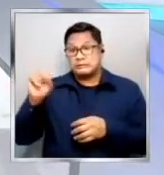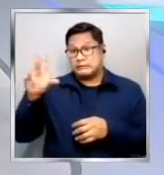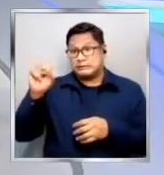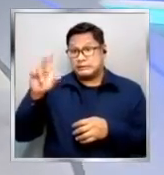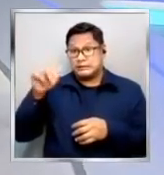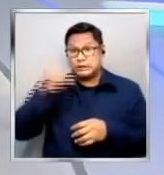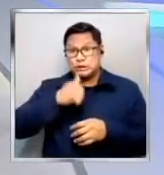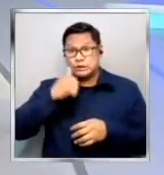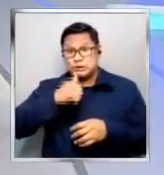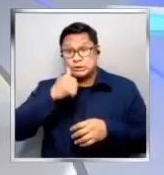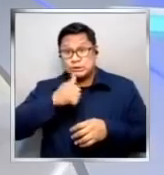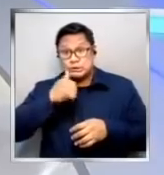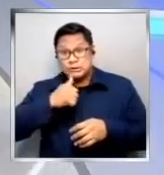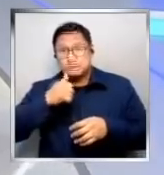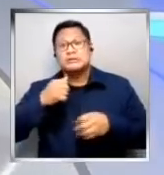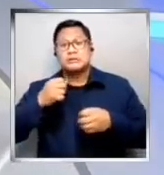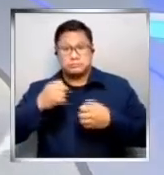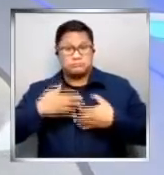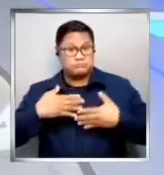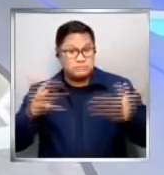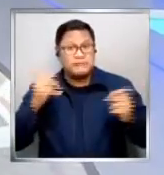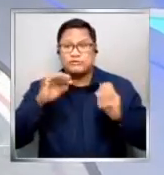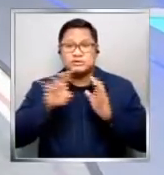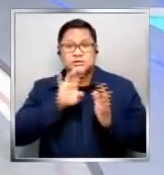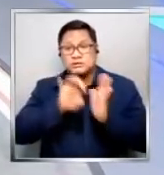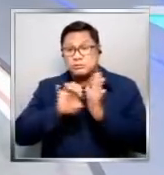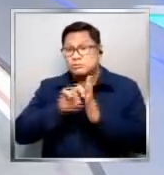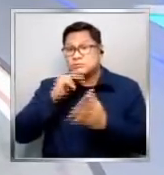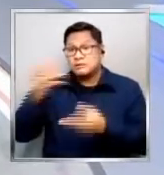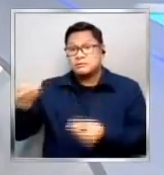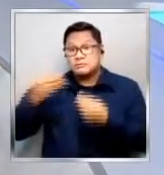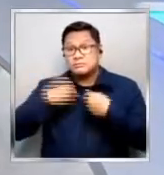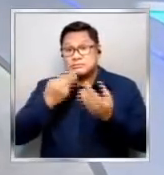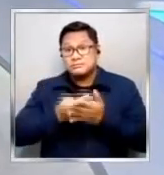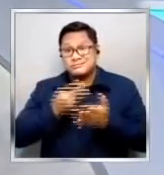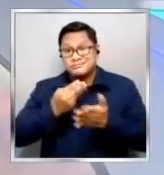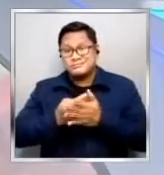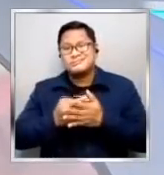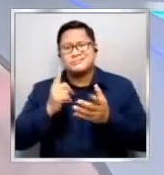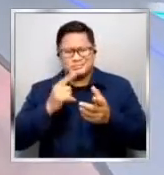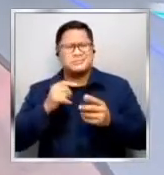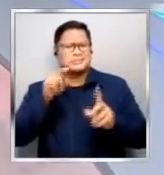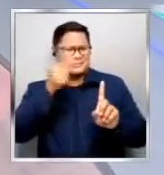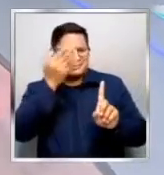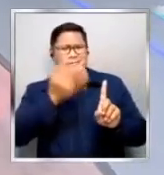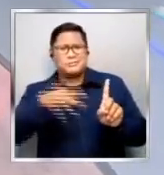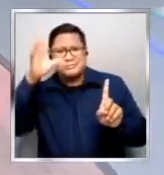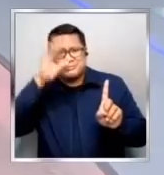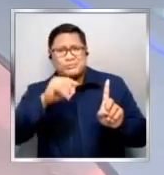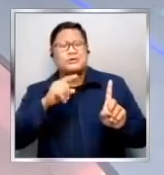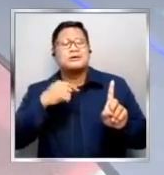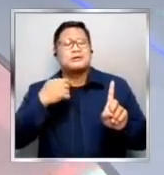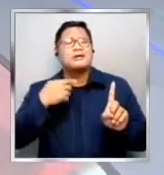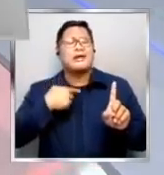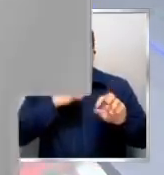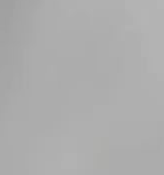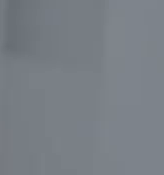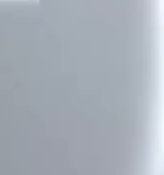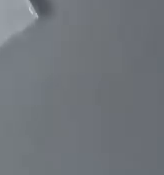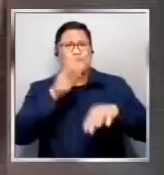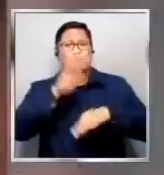kung hindi siya bibigyan ng pera. Ang biktima ay nakilala at niligawan daw ng suspek online. Nakatutok si John Consulta.